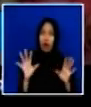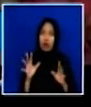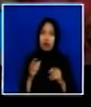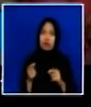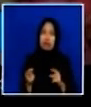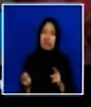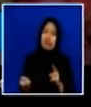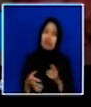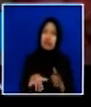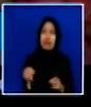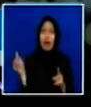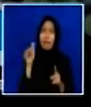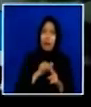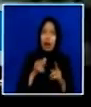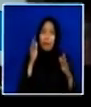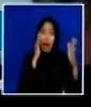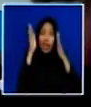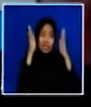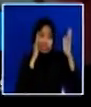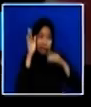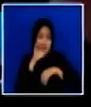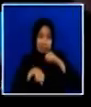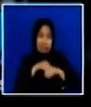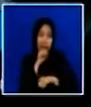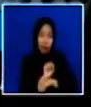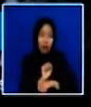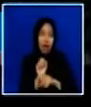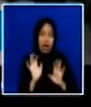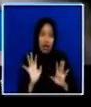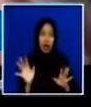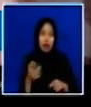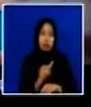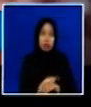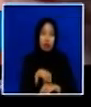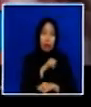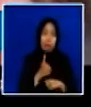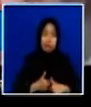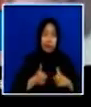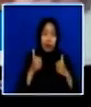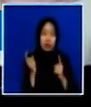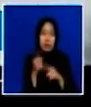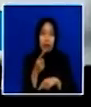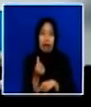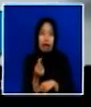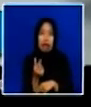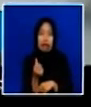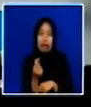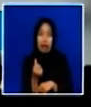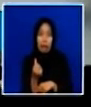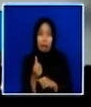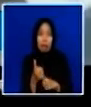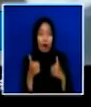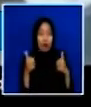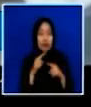hingga Malaysia dan Singapura meski memiliki kualitas yang bagus namun harga jual hiasan dinding dan pintu ini